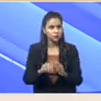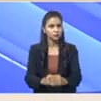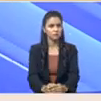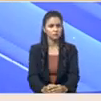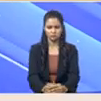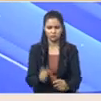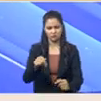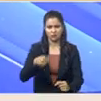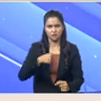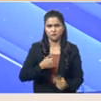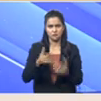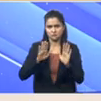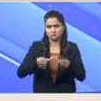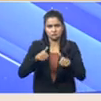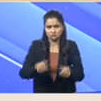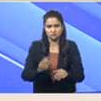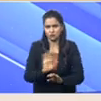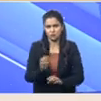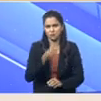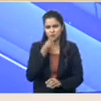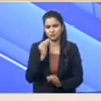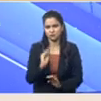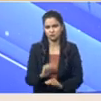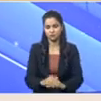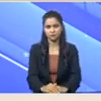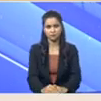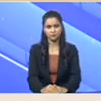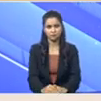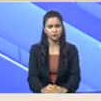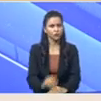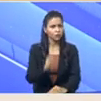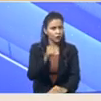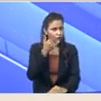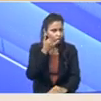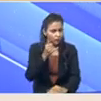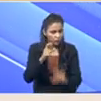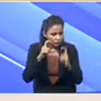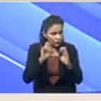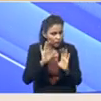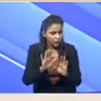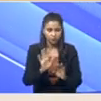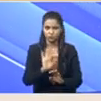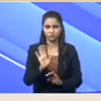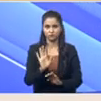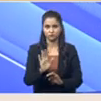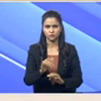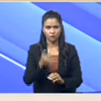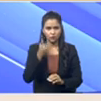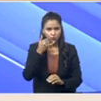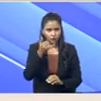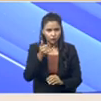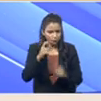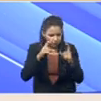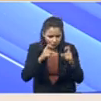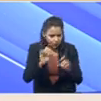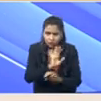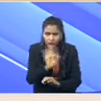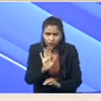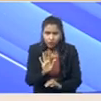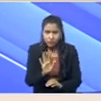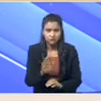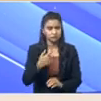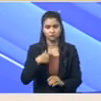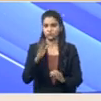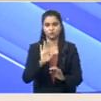पास अभी नहीं है सर आधार कार्ड सर, प्लीज सर। फोन आपके फोन में है? नहीं सर। फोन में आधार कार्ड की पिक्चर नहीं है आपके पास?